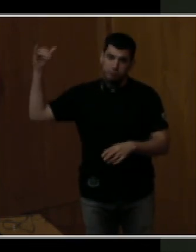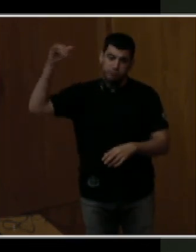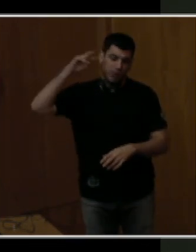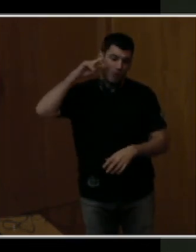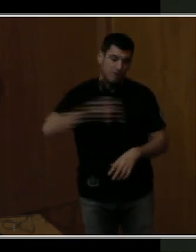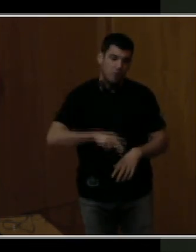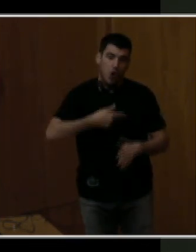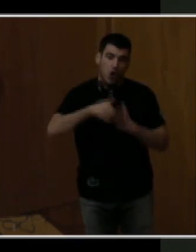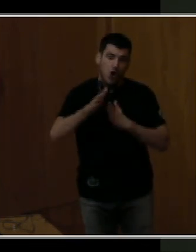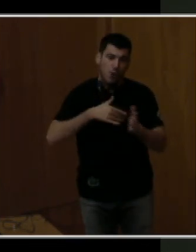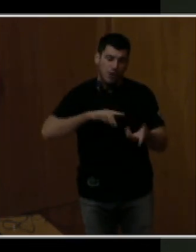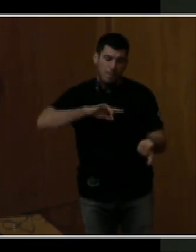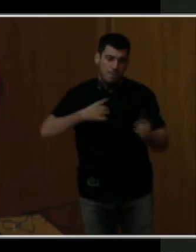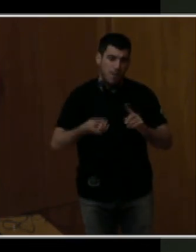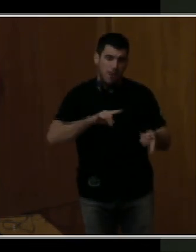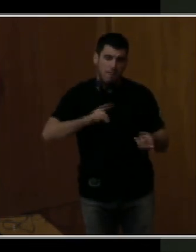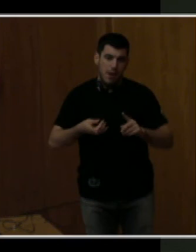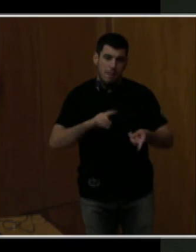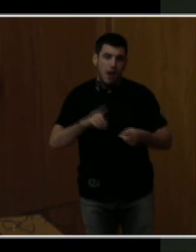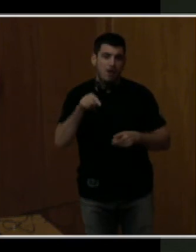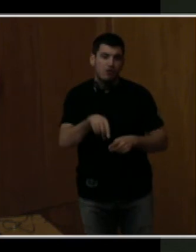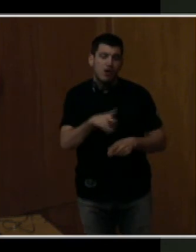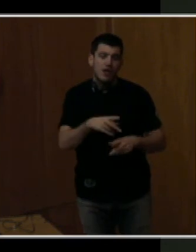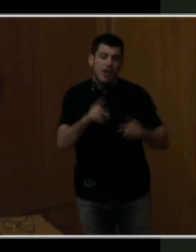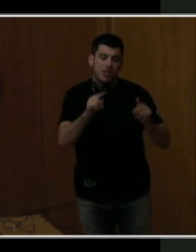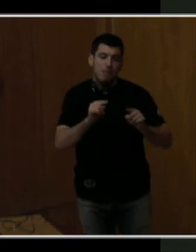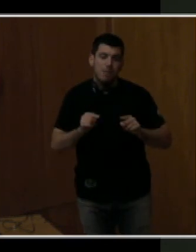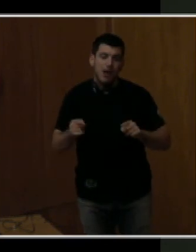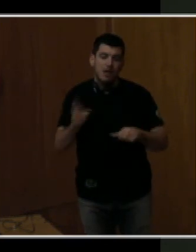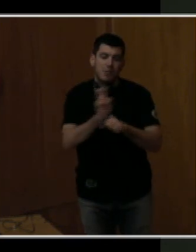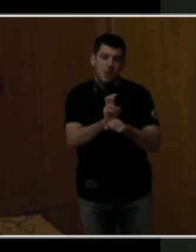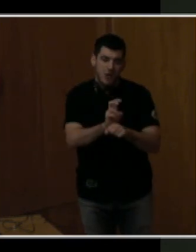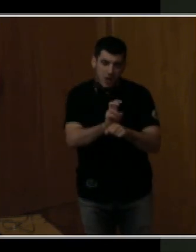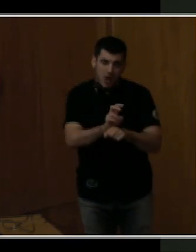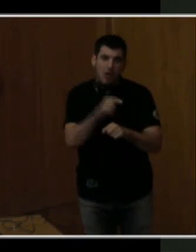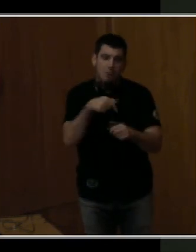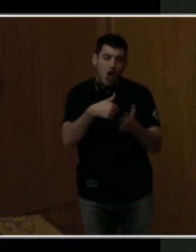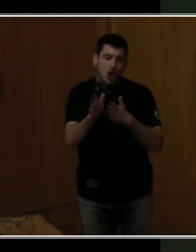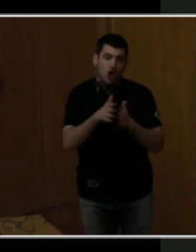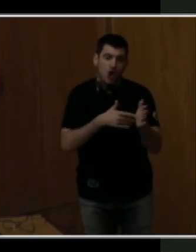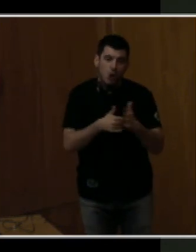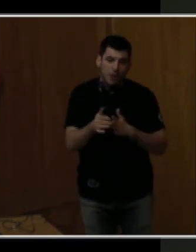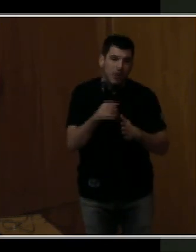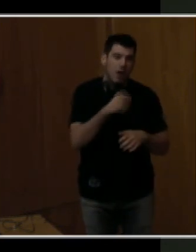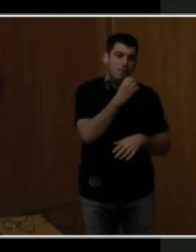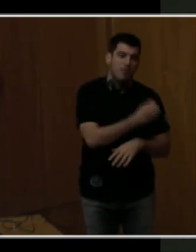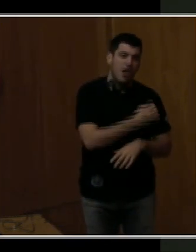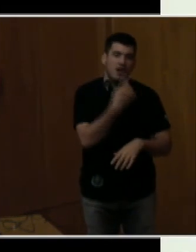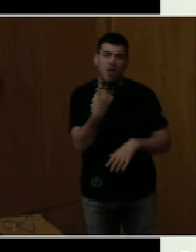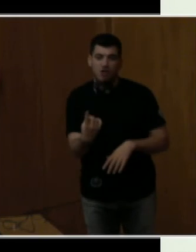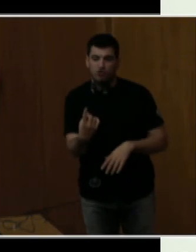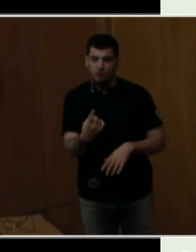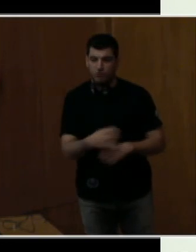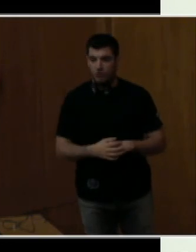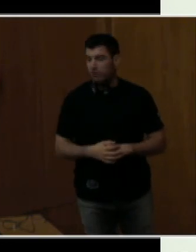χρώματα να εναλλάσσονται. Στην ουσία θα ήταν ένας πίνακας μνημών μεταξύ μπλε και κόκκινων χρωμάτων, μεταξύ μηδέν και άσων στην ουσία.